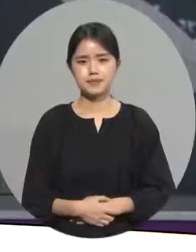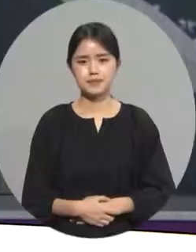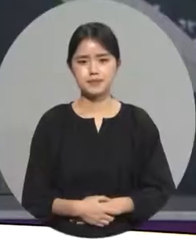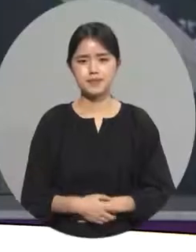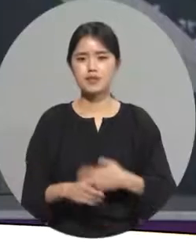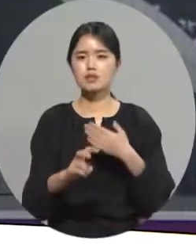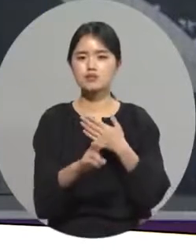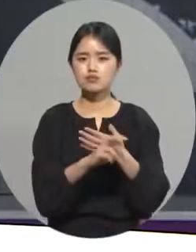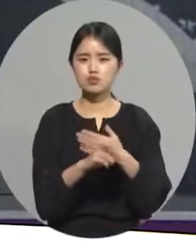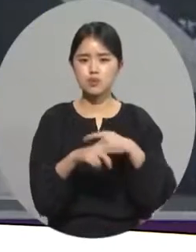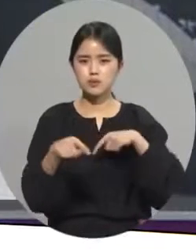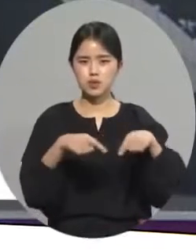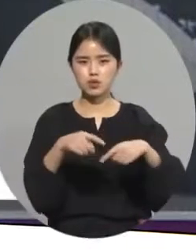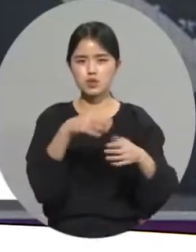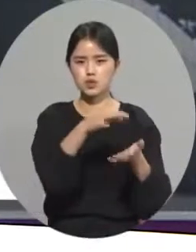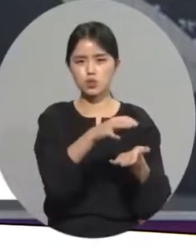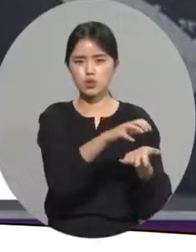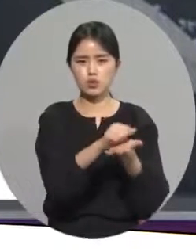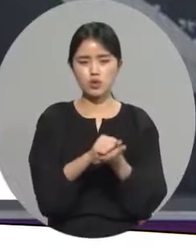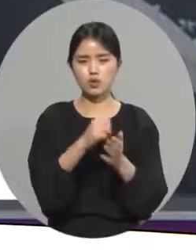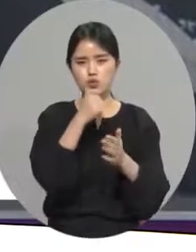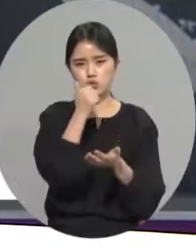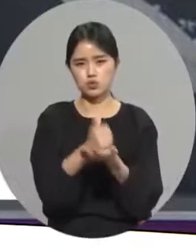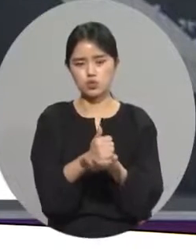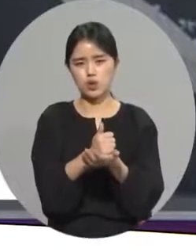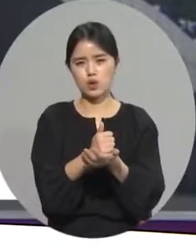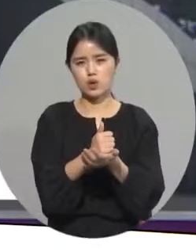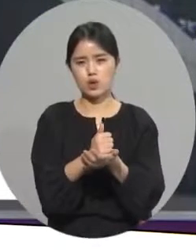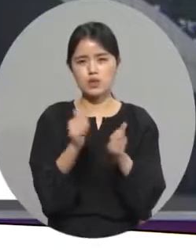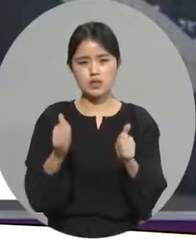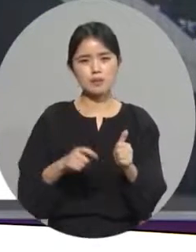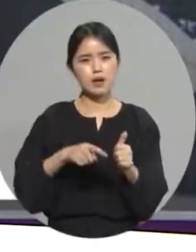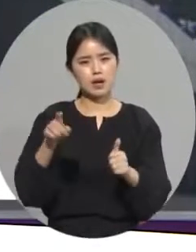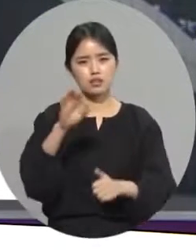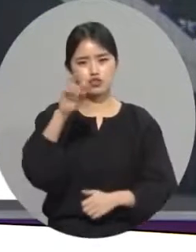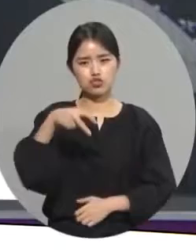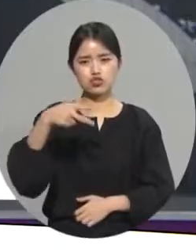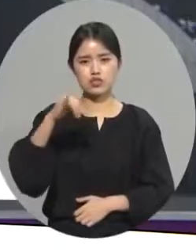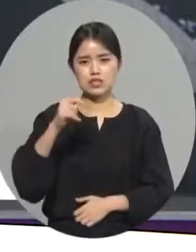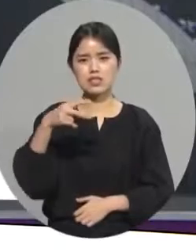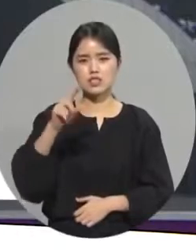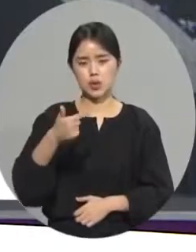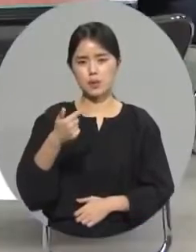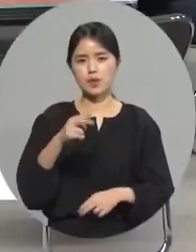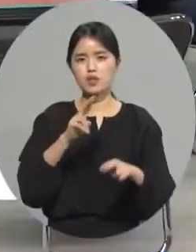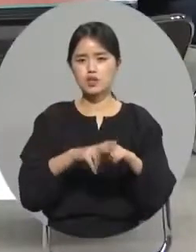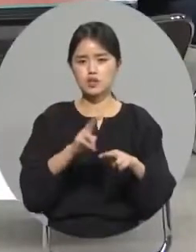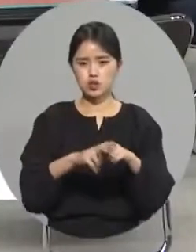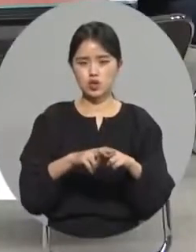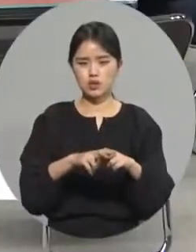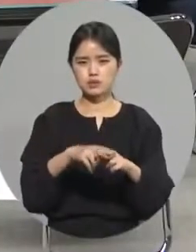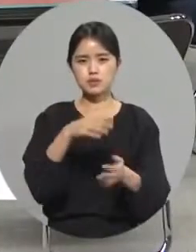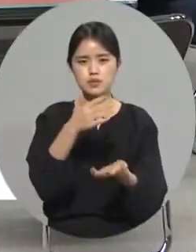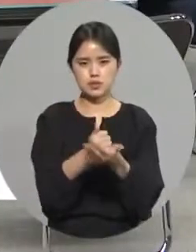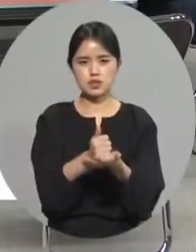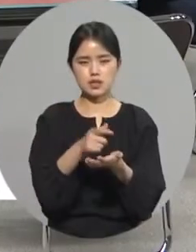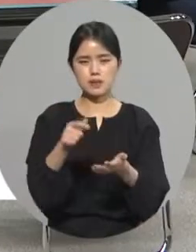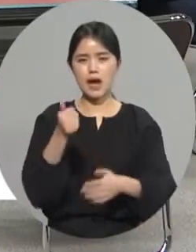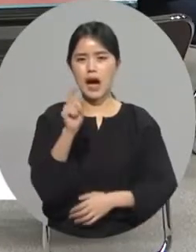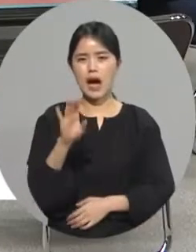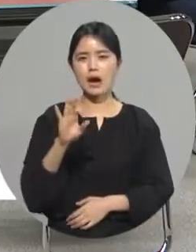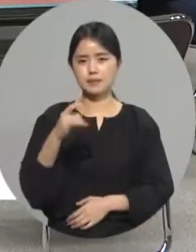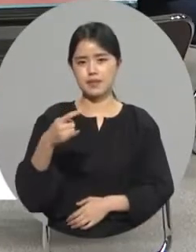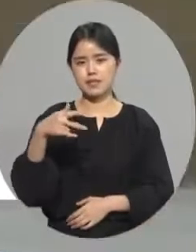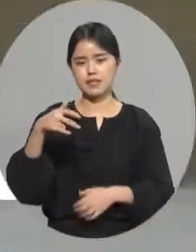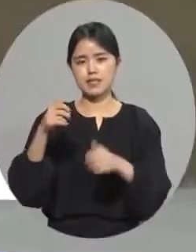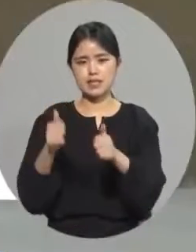애플 법 정치 자금은 수수한 혐의 등으로 재판에 넘겨진 유 진 섭 정읍 시장 의 사건을 합의 재판부가 맡게 됐습니다